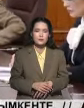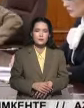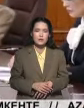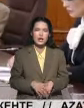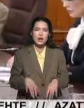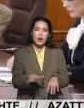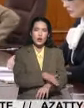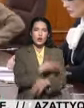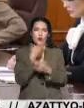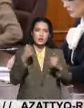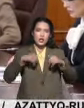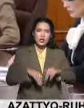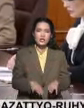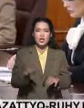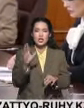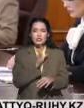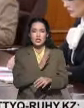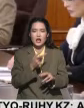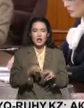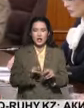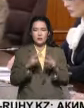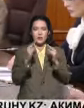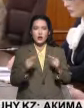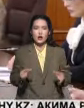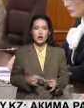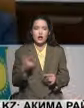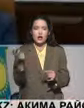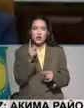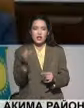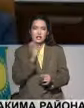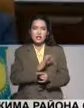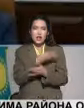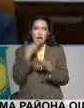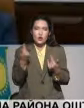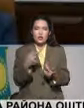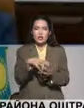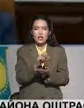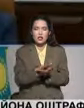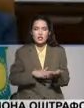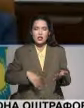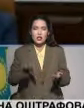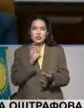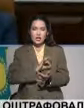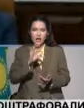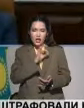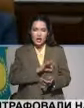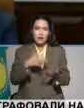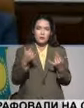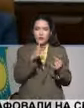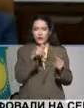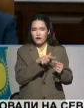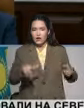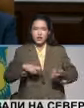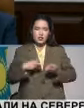До сих пор не решен вопрос по изъятию и утилизации бытовых баллонов, непригодных для дальнейшей эксплуатации. В целом хочу отметить, что это серьезная